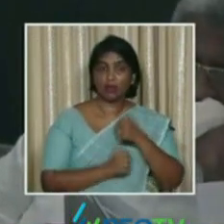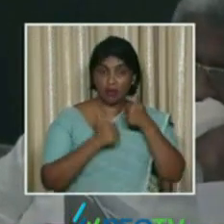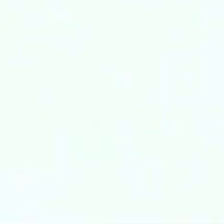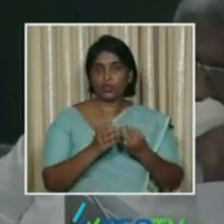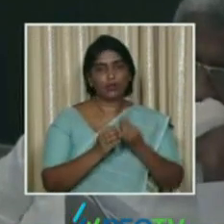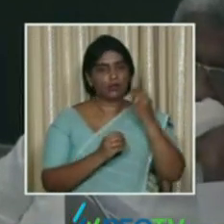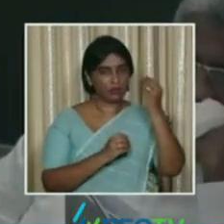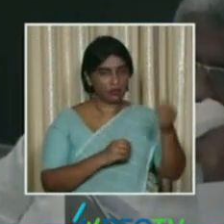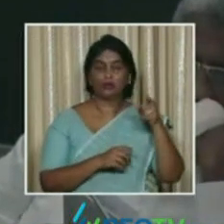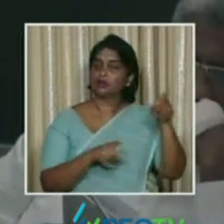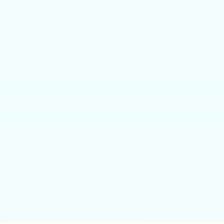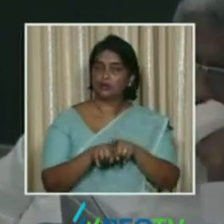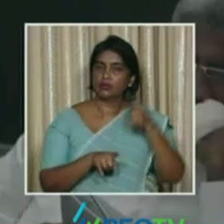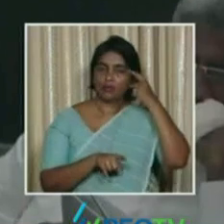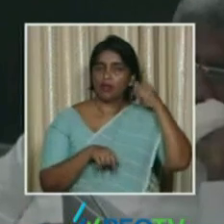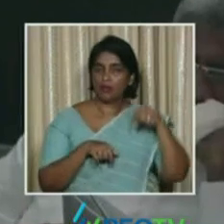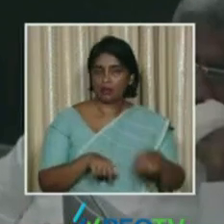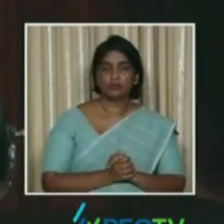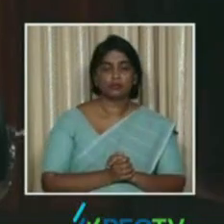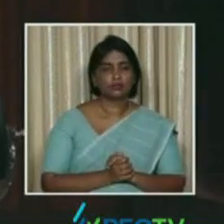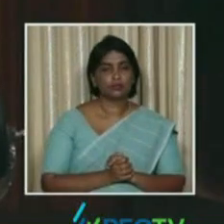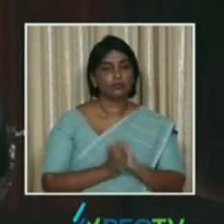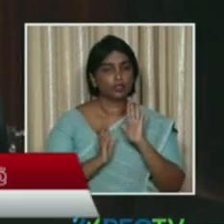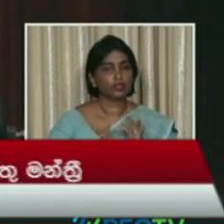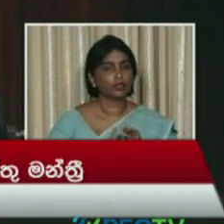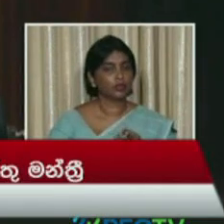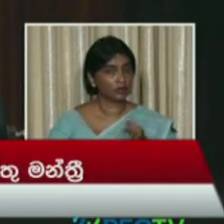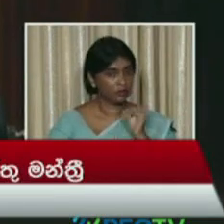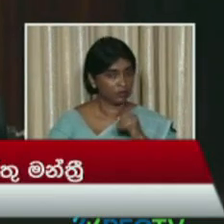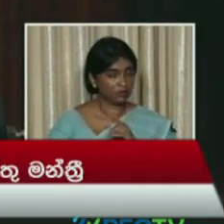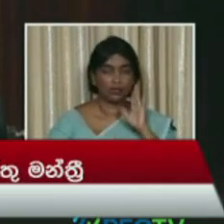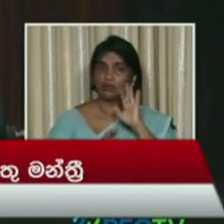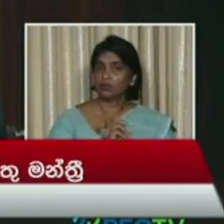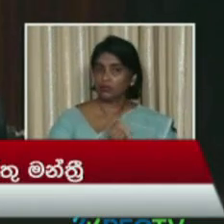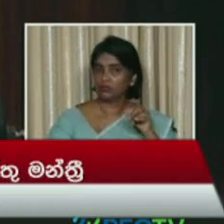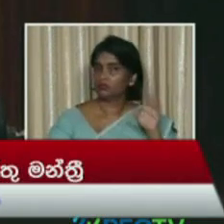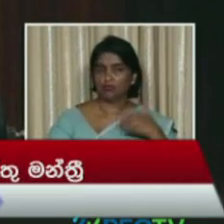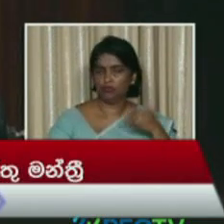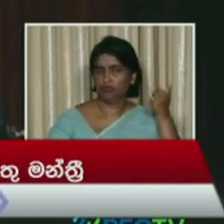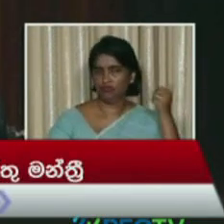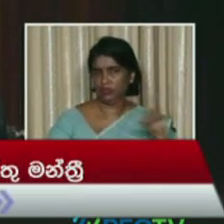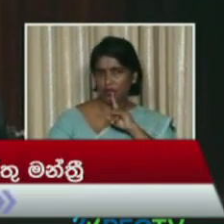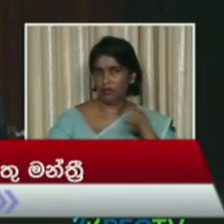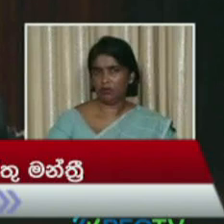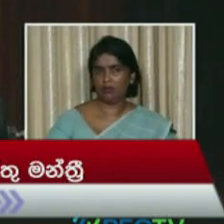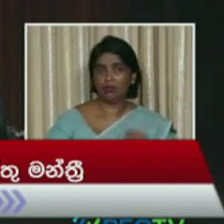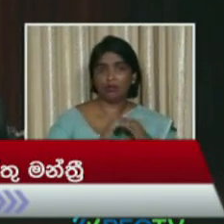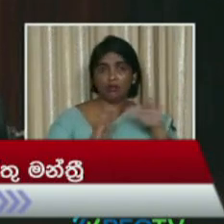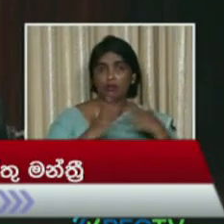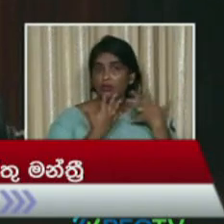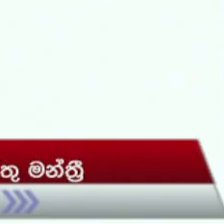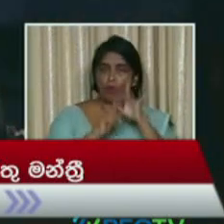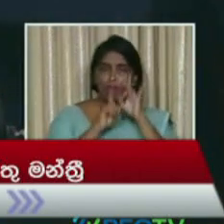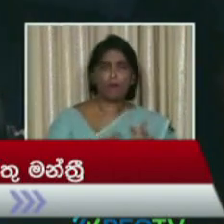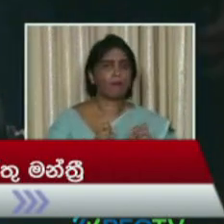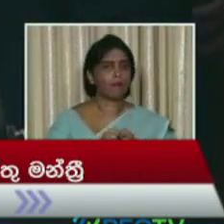පිළිතුරක් යවුවා ඒ අනුව මම හිතනවා අද මේ ප්‍රශ්නේ විසඳෙයි ජනාධිපතිතුමාගේ ප්‍රකාශයේ මම හෙලා දකිනවා මොකද අර දීපල රාජසන්තක කරනවා